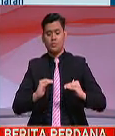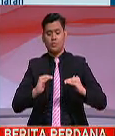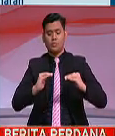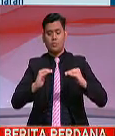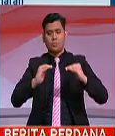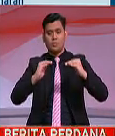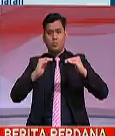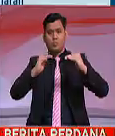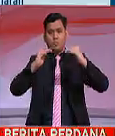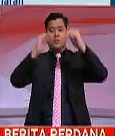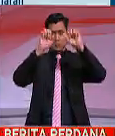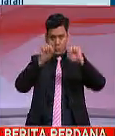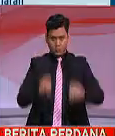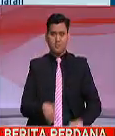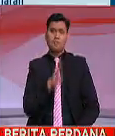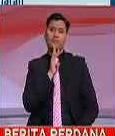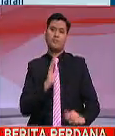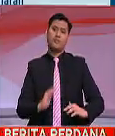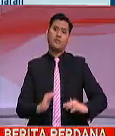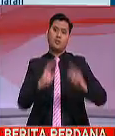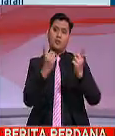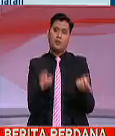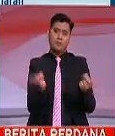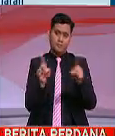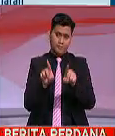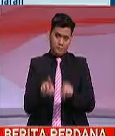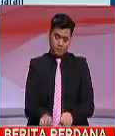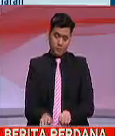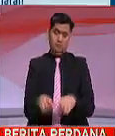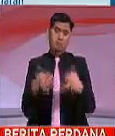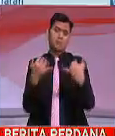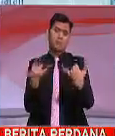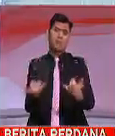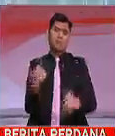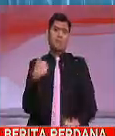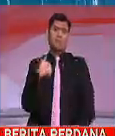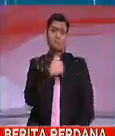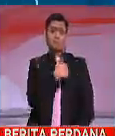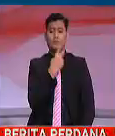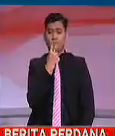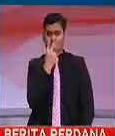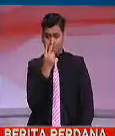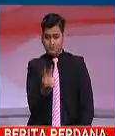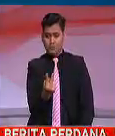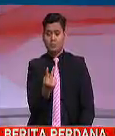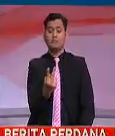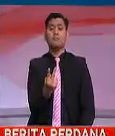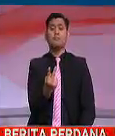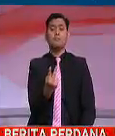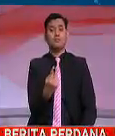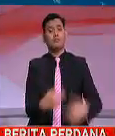rendah boleh menyebabkan banjir di kawasan tersebut. Seterusnya, kita perhatikan kepada paparan imej gema radar